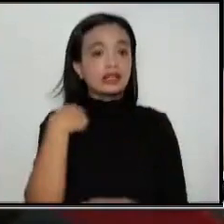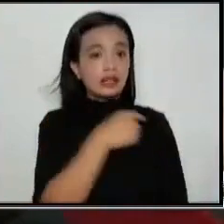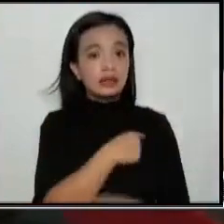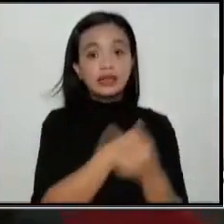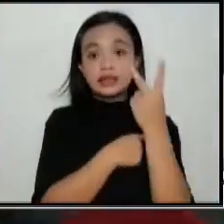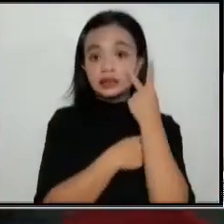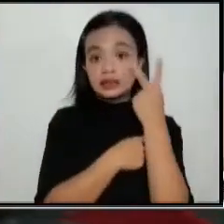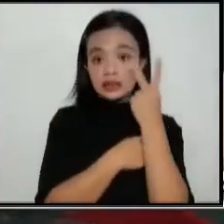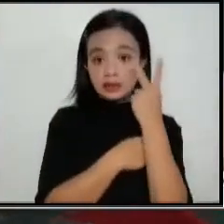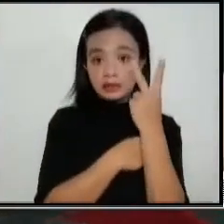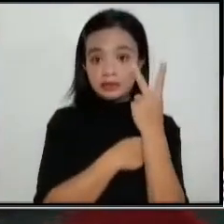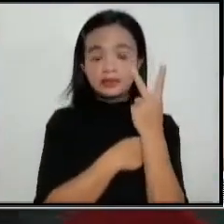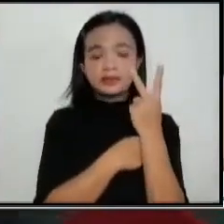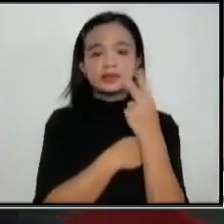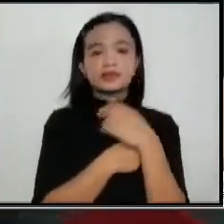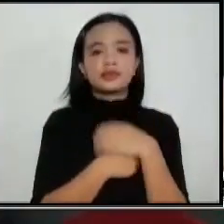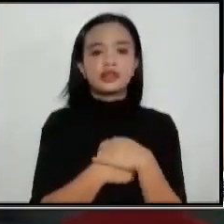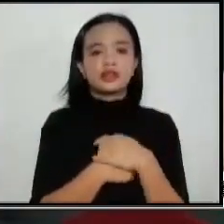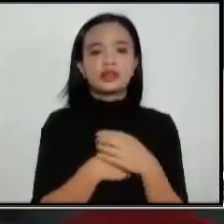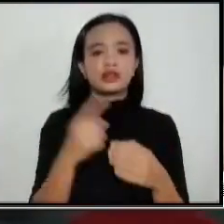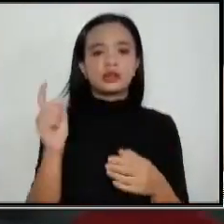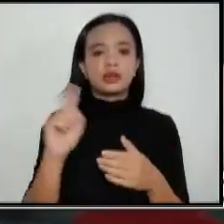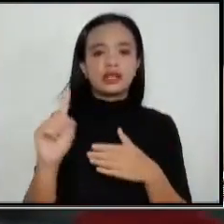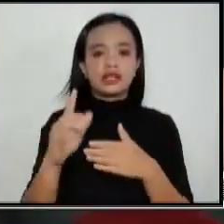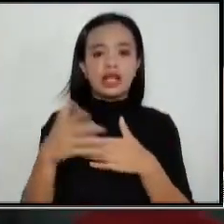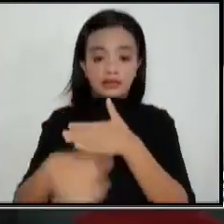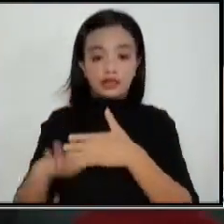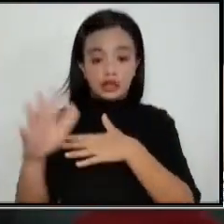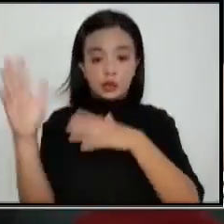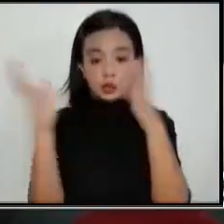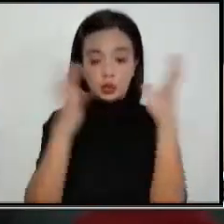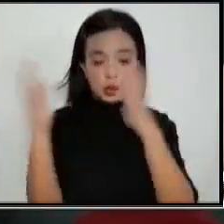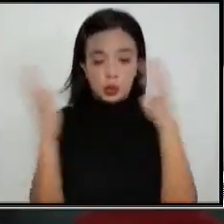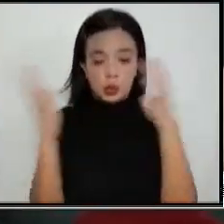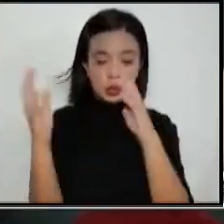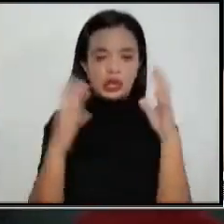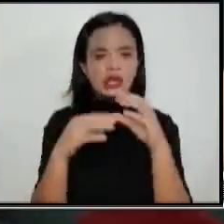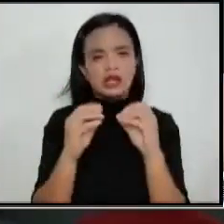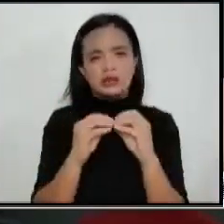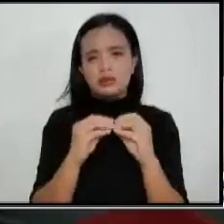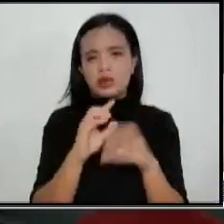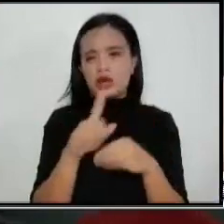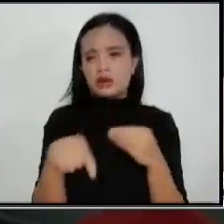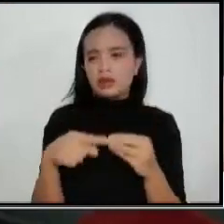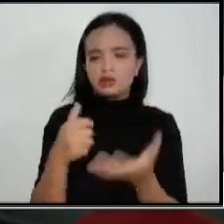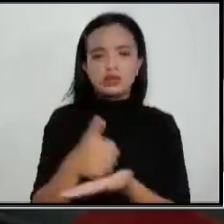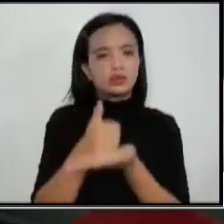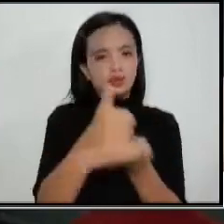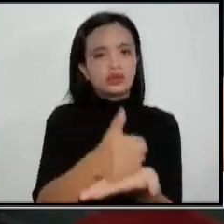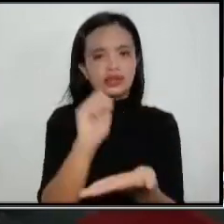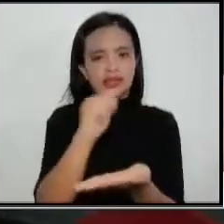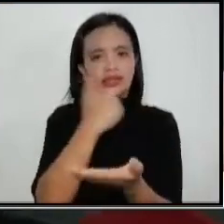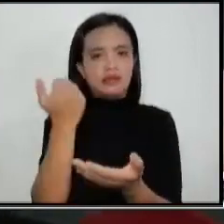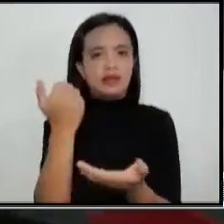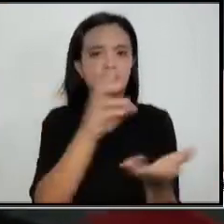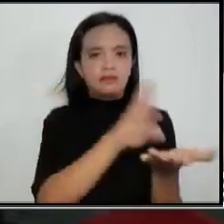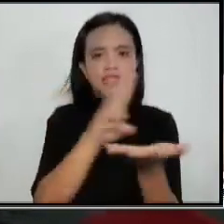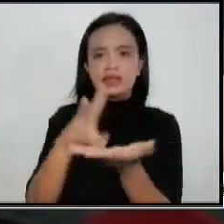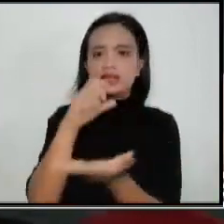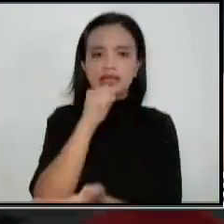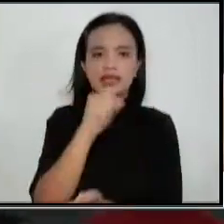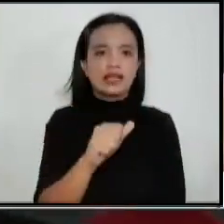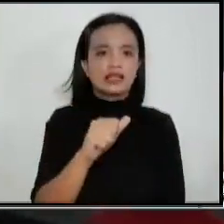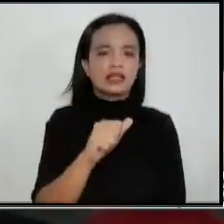dito yung sa aftermath ay sa more on tulong sa ibang lugar rather than Metro Manila.